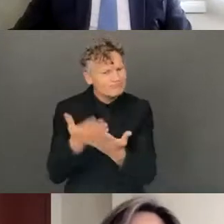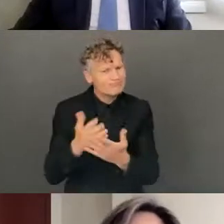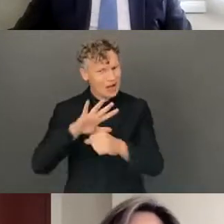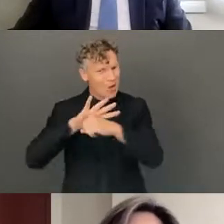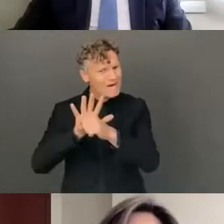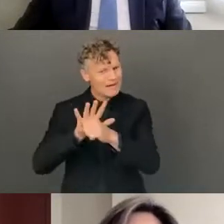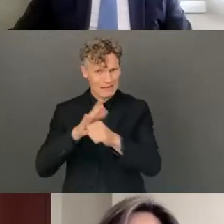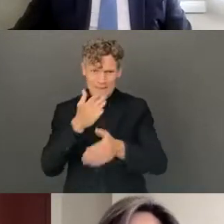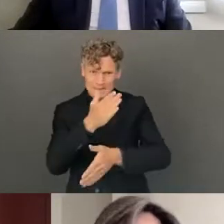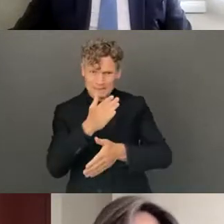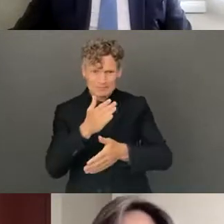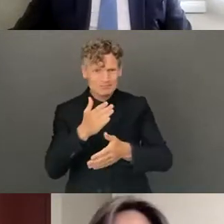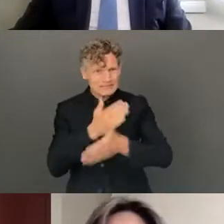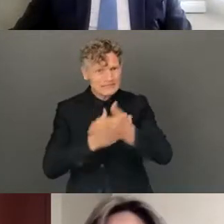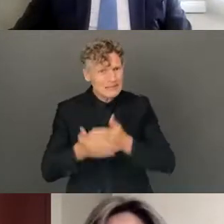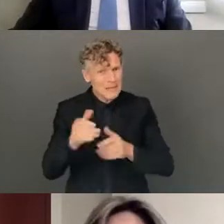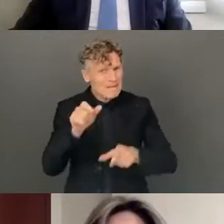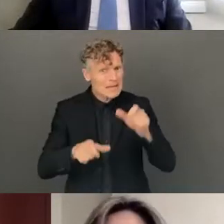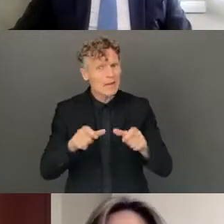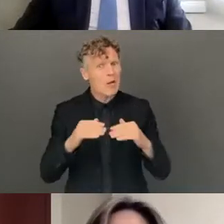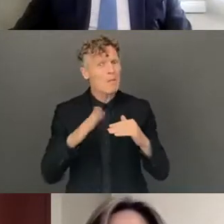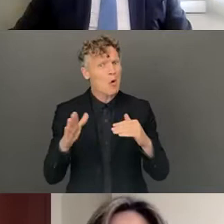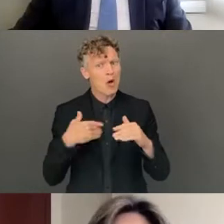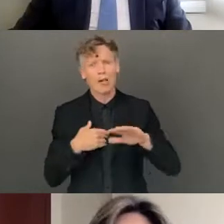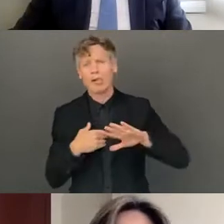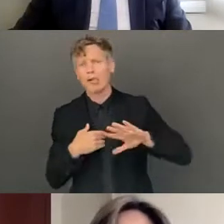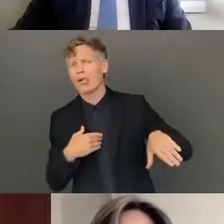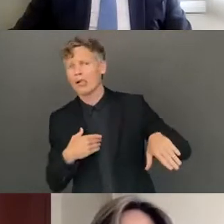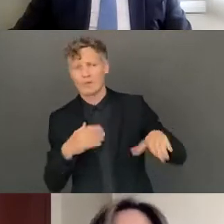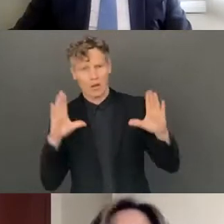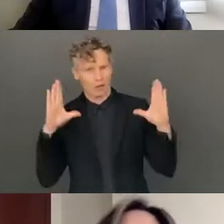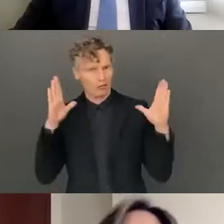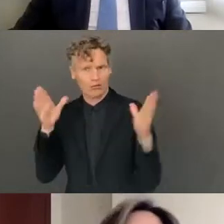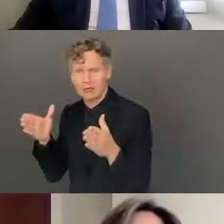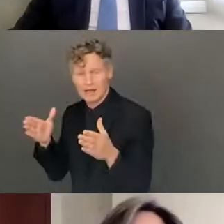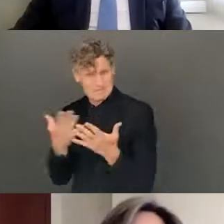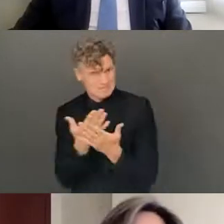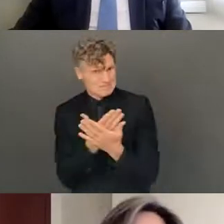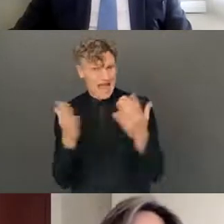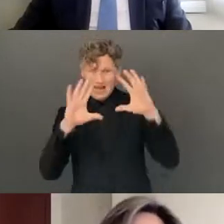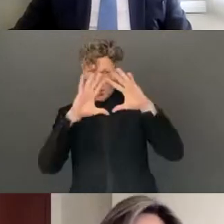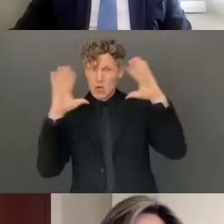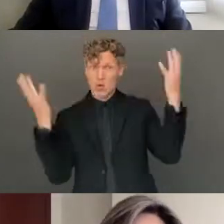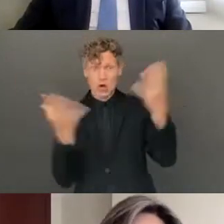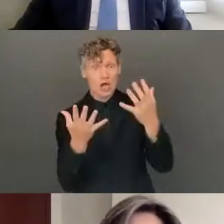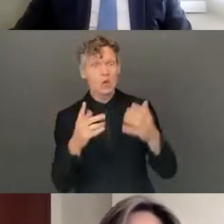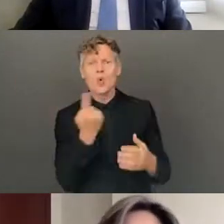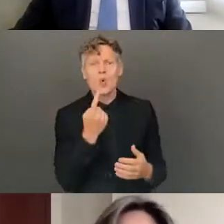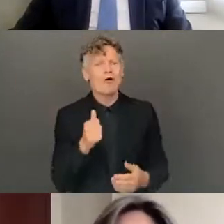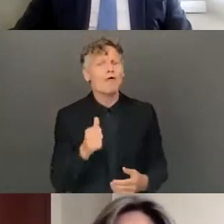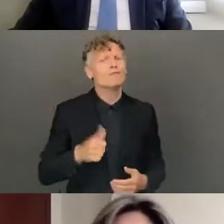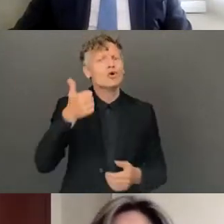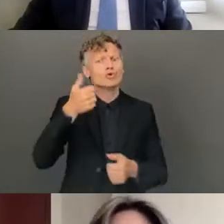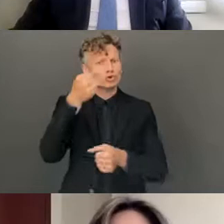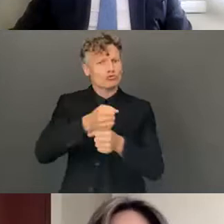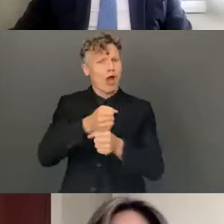les personnes les plus oubliées dans beaucoup de pays à travers le monde. On était les premiers à perdre nos